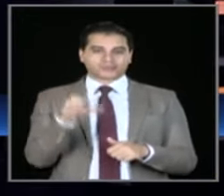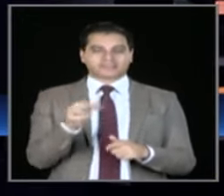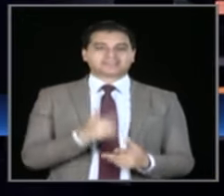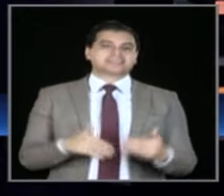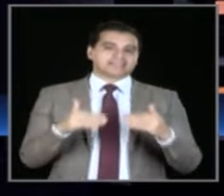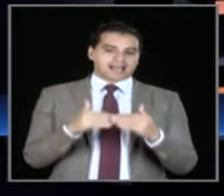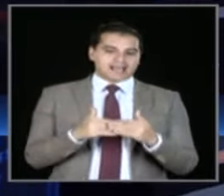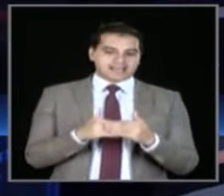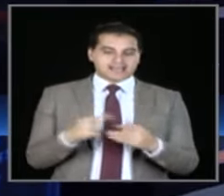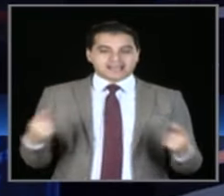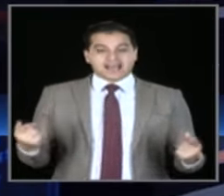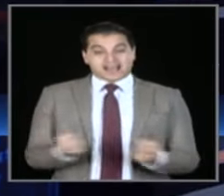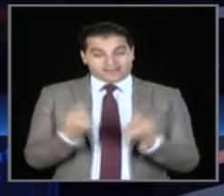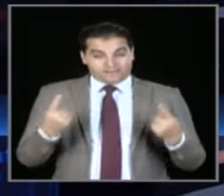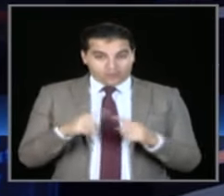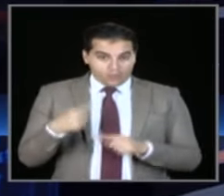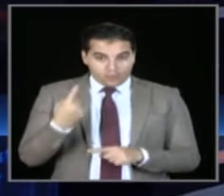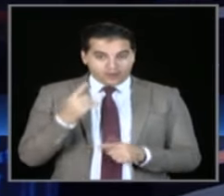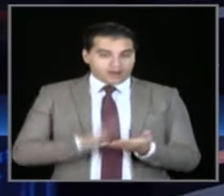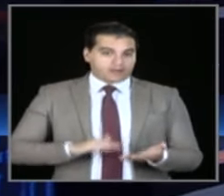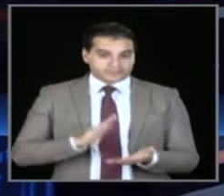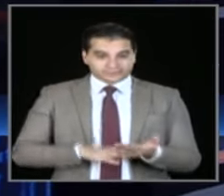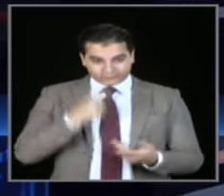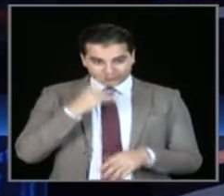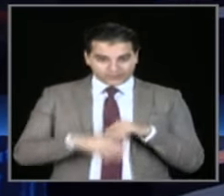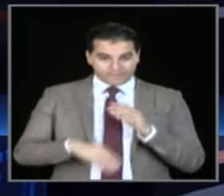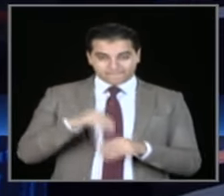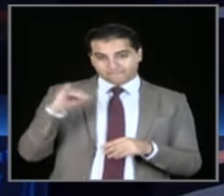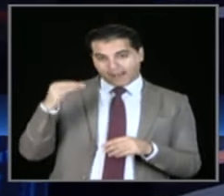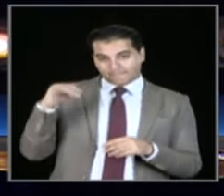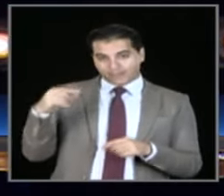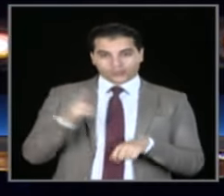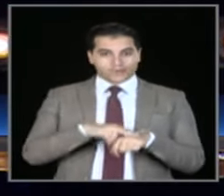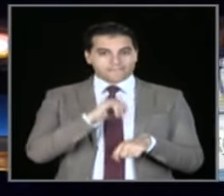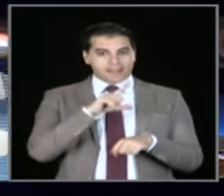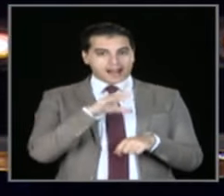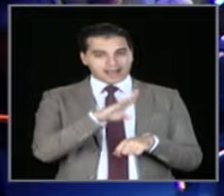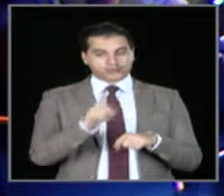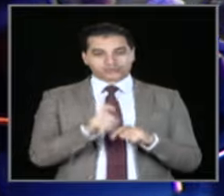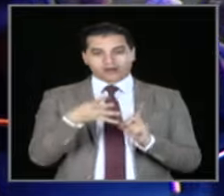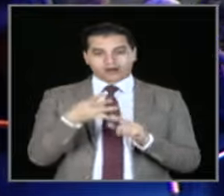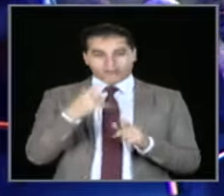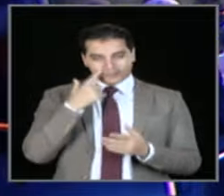اتعادلت. هدف مقابل هدف. محمد وملك. السؤال الرابع